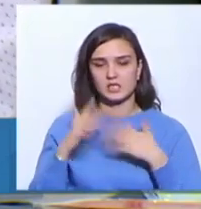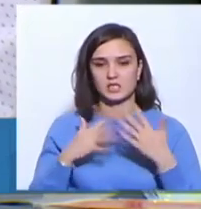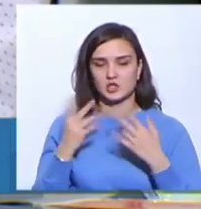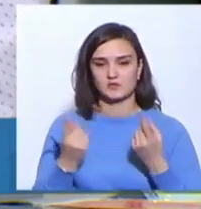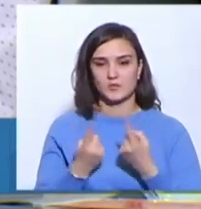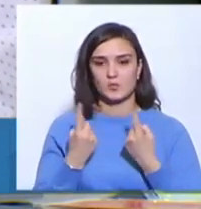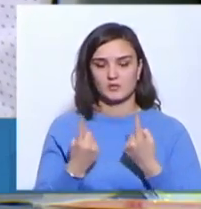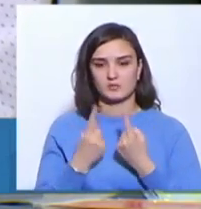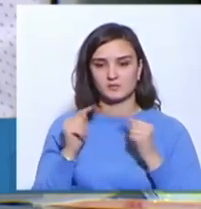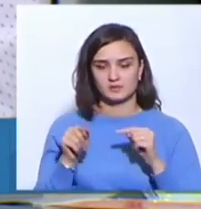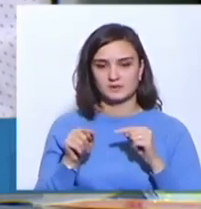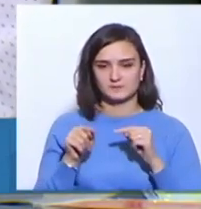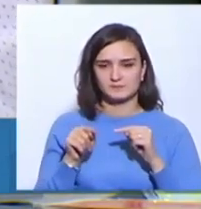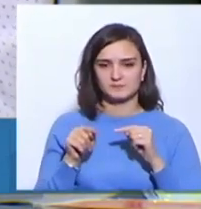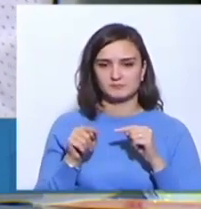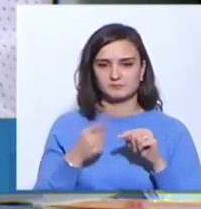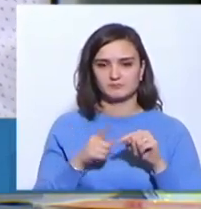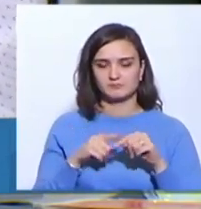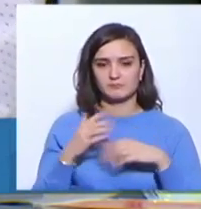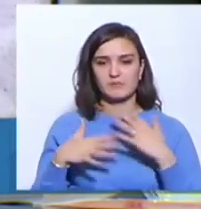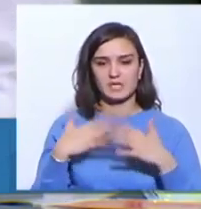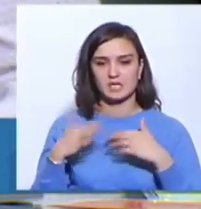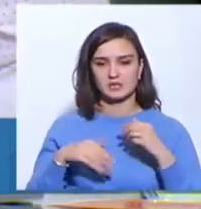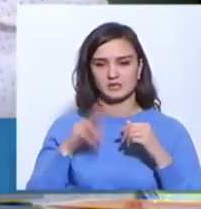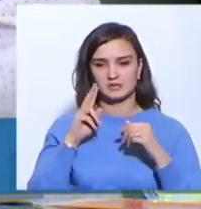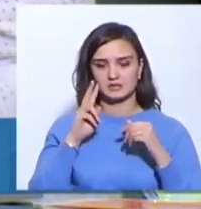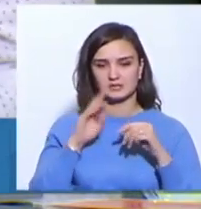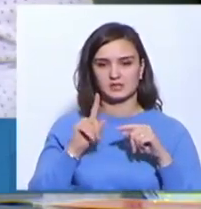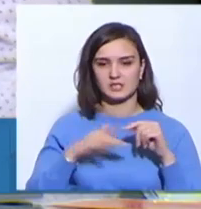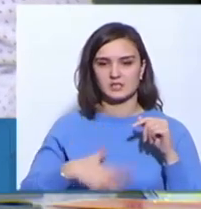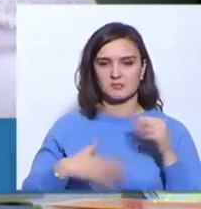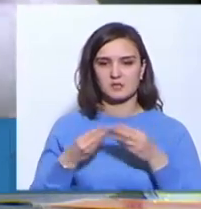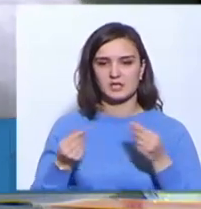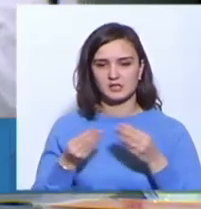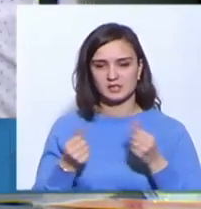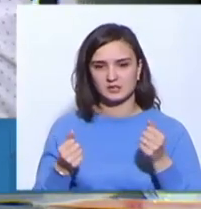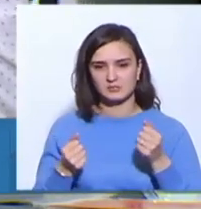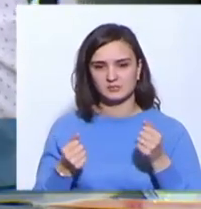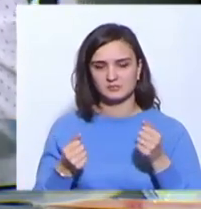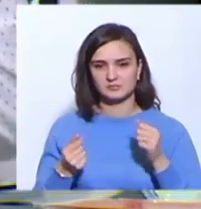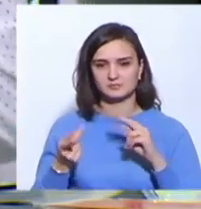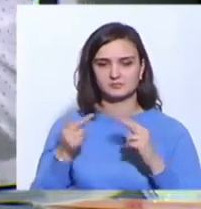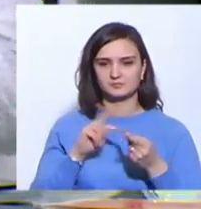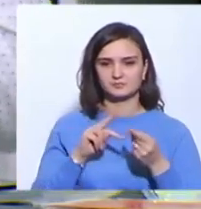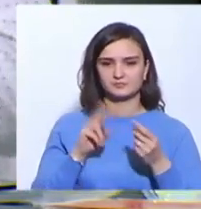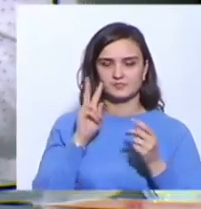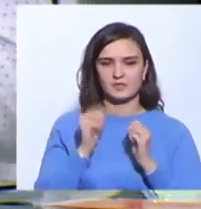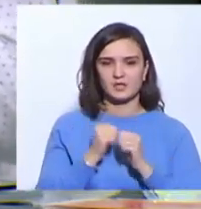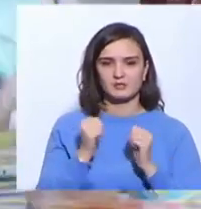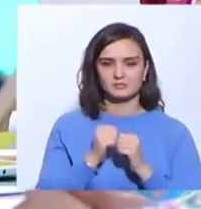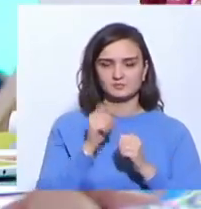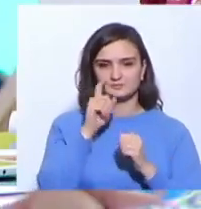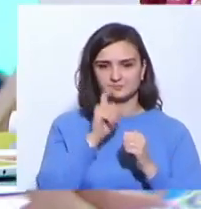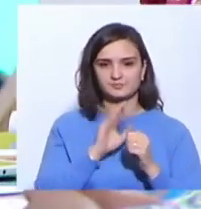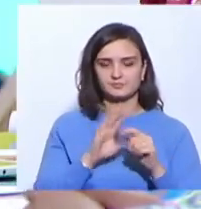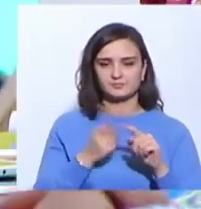ჩვეული რეგულარული დეფეკაცია, აერია და უშოთ ფაღარათები ენაცვლება ყაბზობის აუხსნელი მონაცვლეობა,